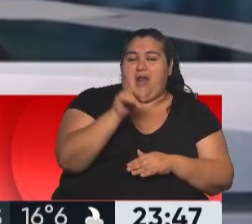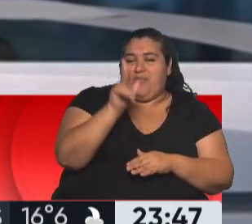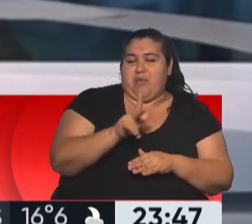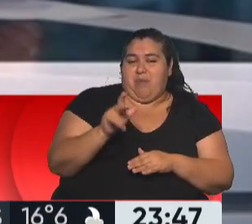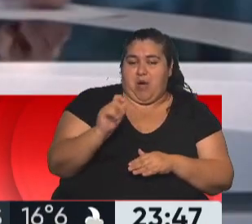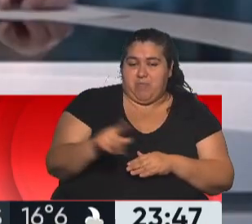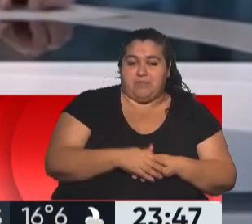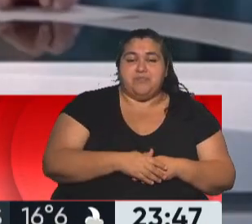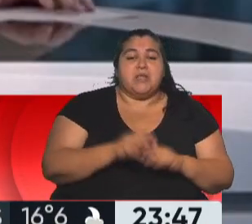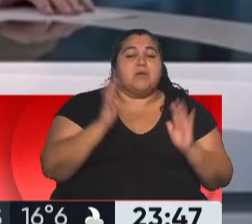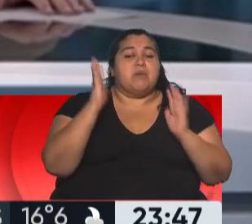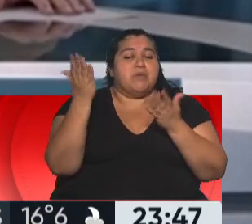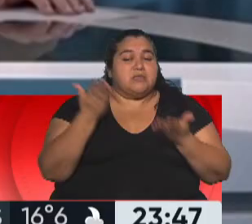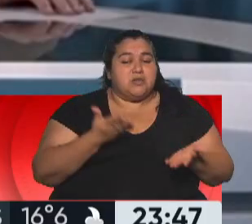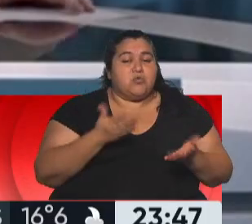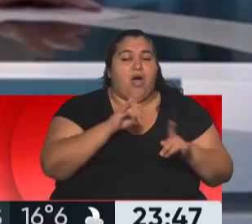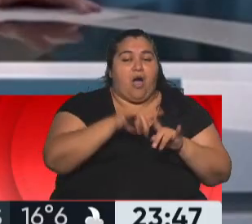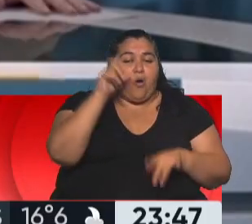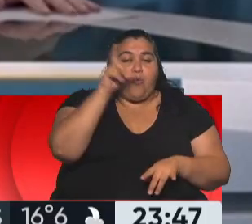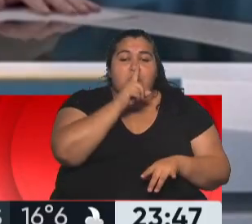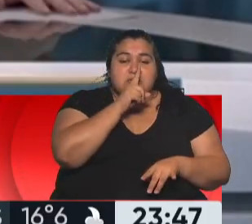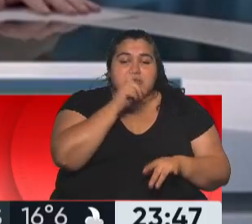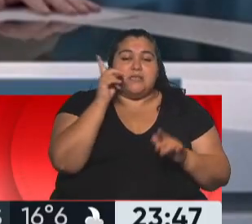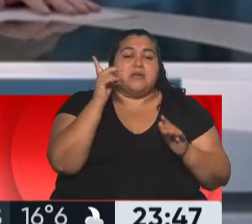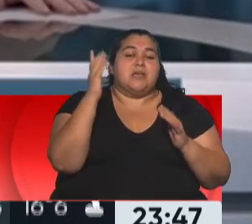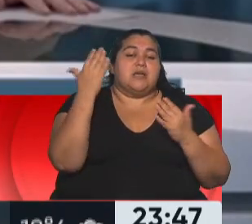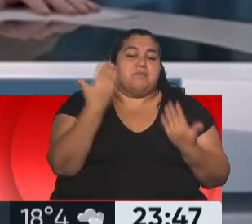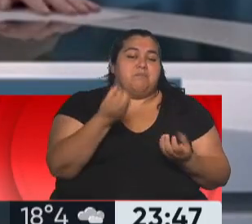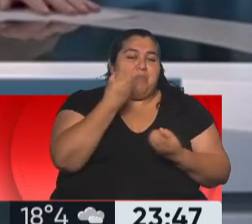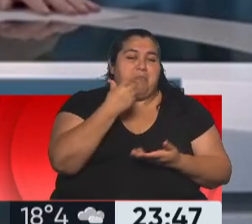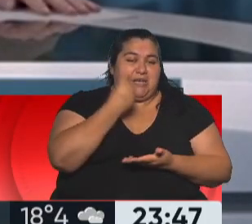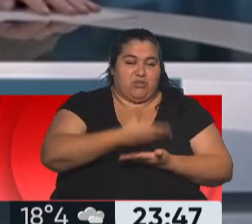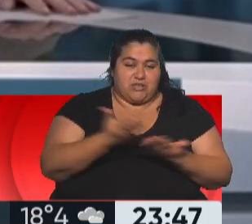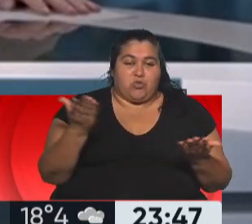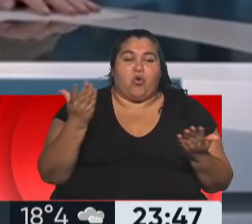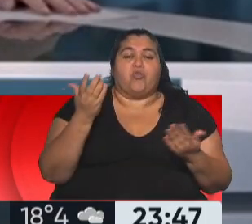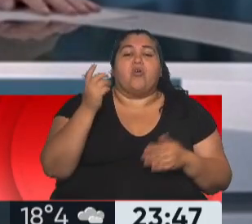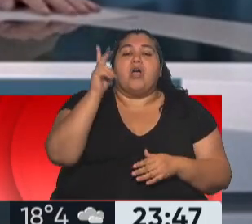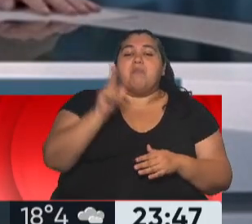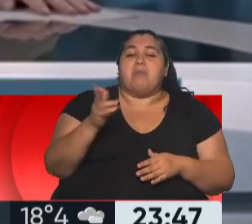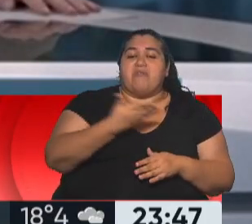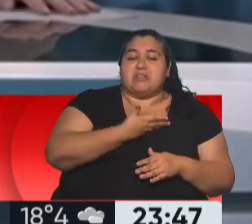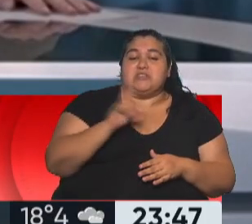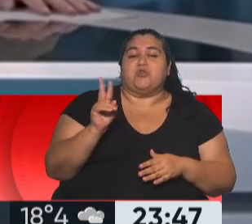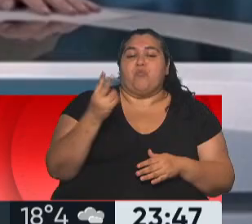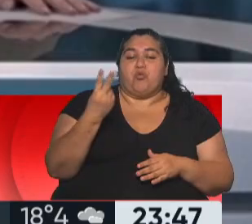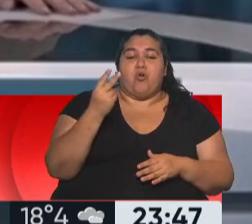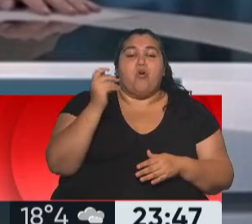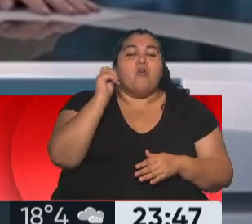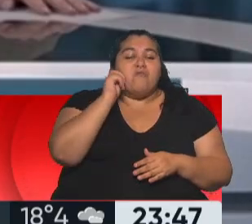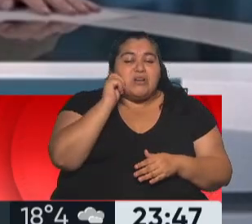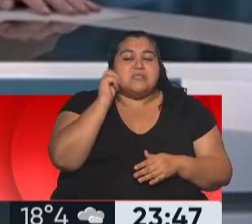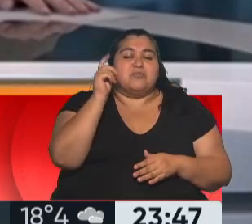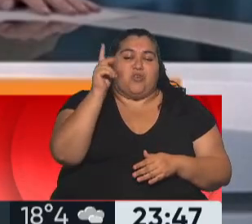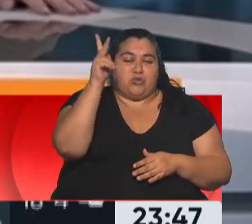Papa. Herzlich willkommen zurück hier bei Welt. Hallo, schönen guten Tag auch von mir. Papst Franziskus ist tot. Er ist heute Morgen im Alter